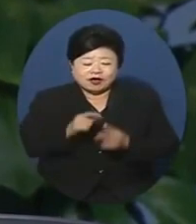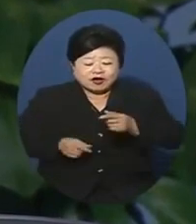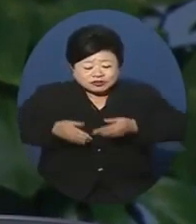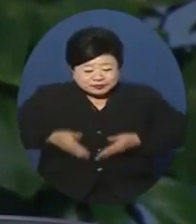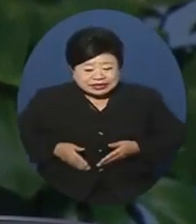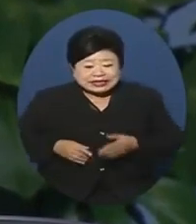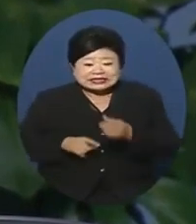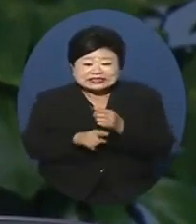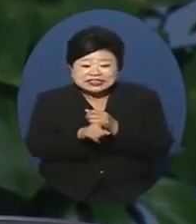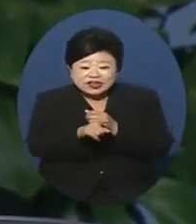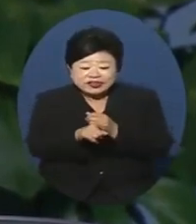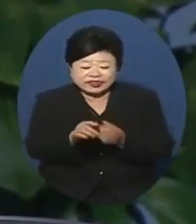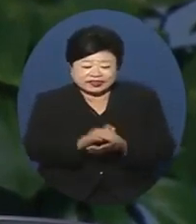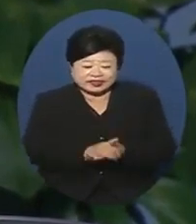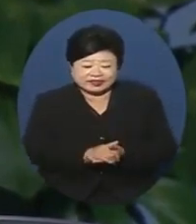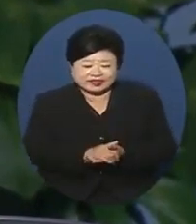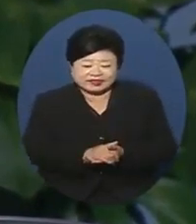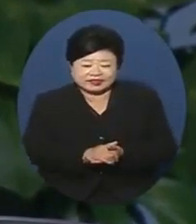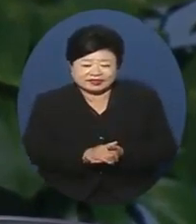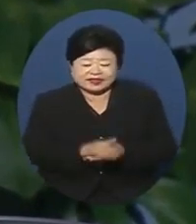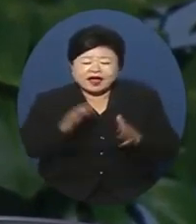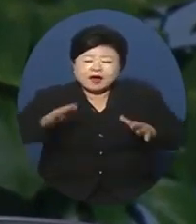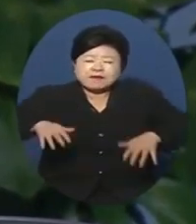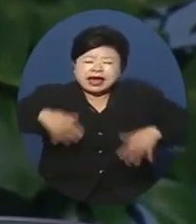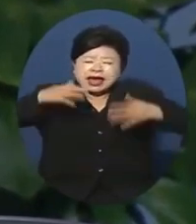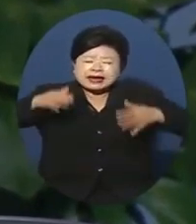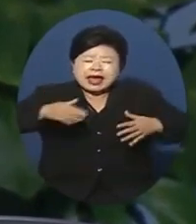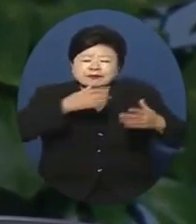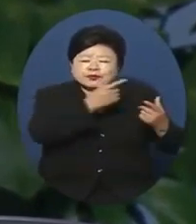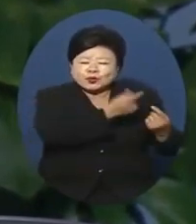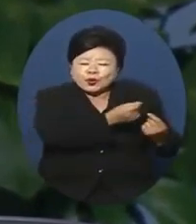중생했다는 것은 바람과 같다.